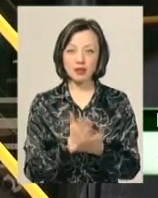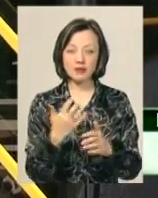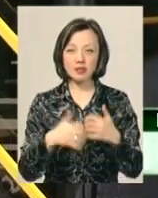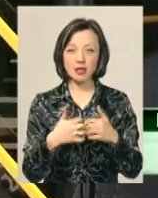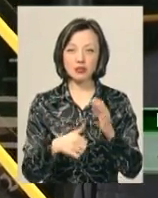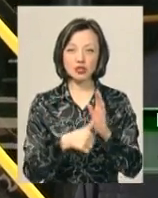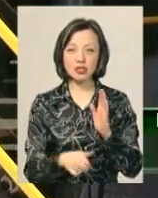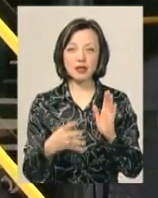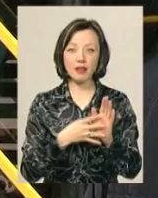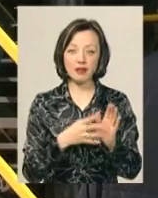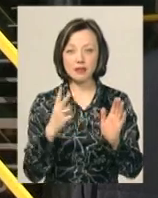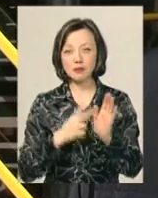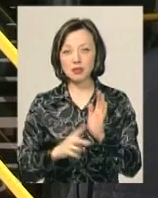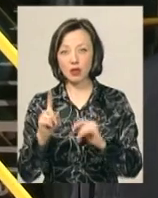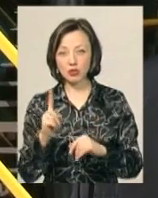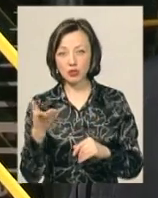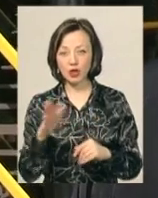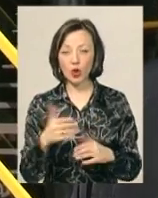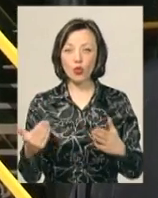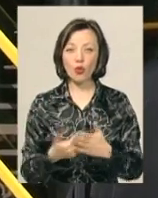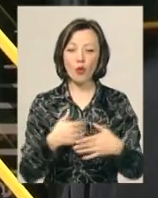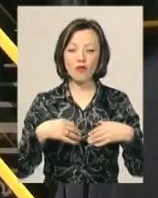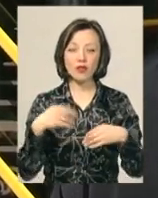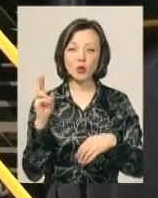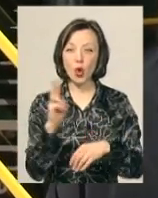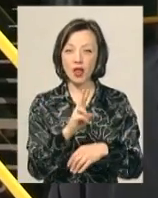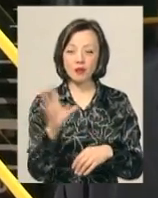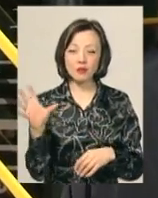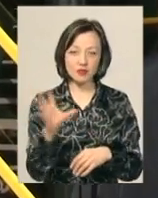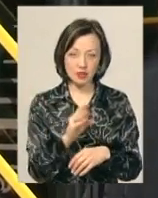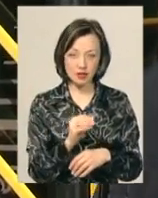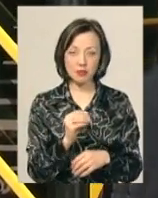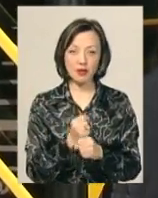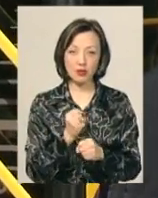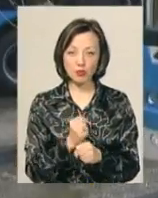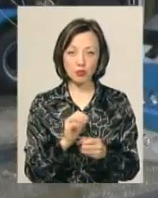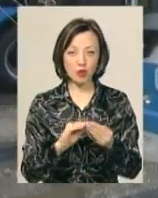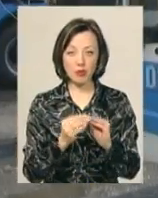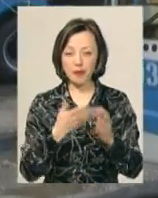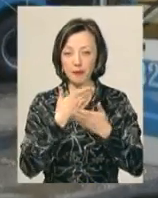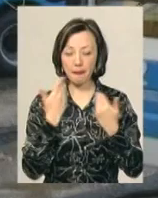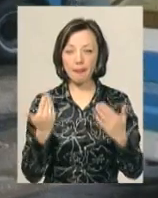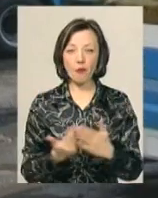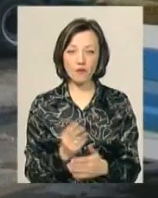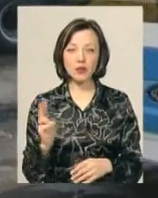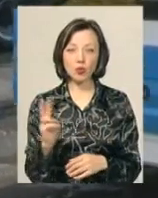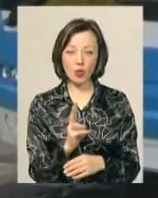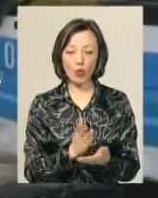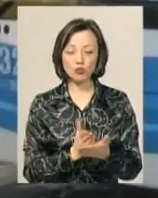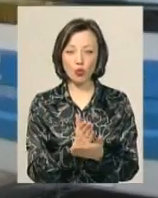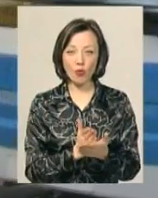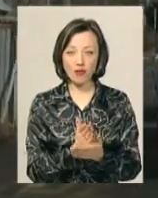середньому 69-71. Нові тролейбуси практично всі виходять, проблем ніяких немає. Нові тролейбуси